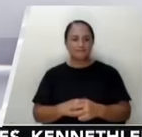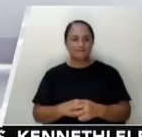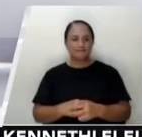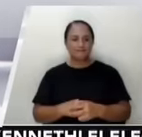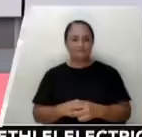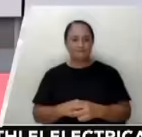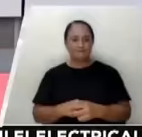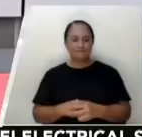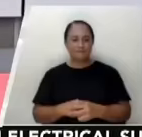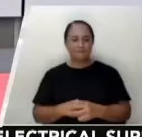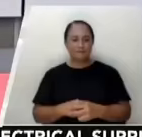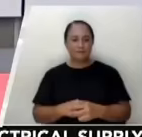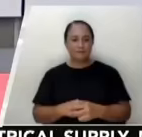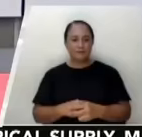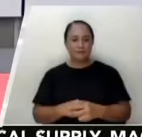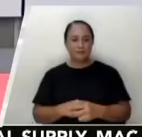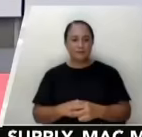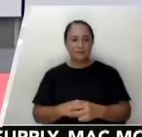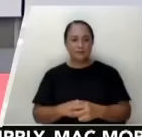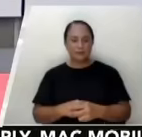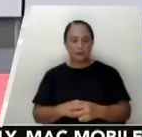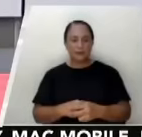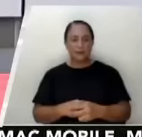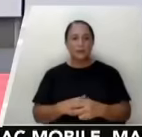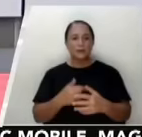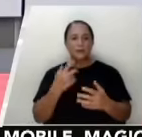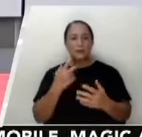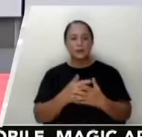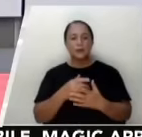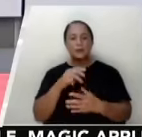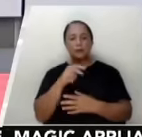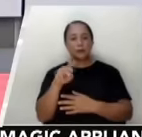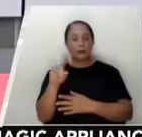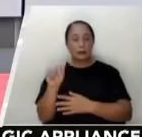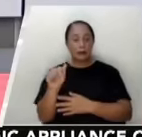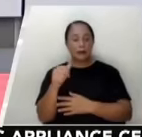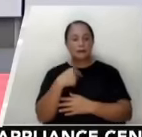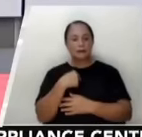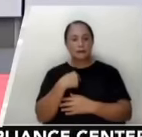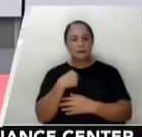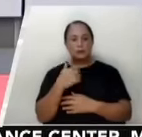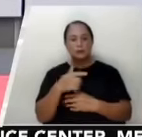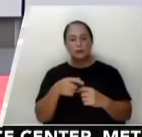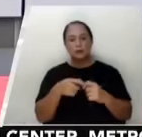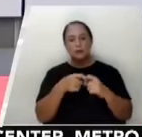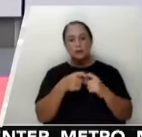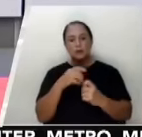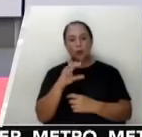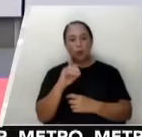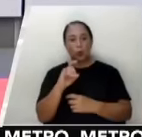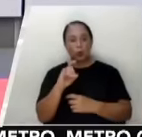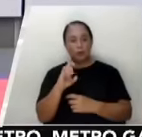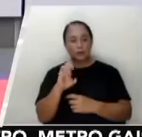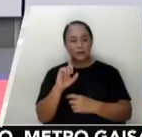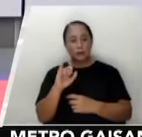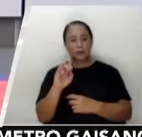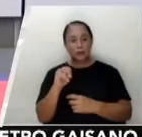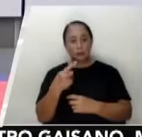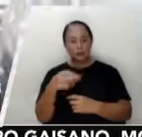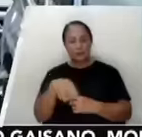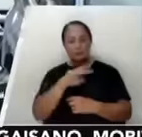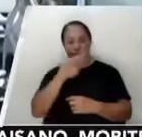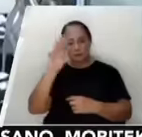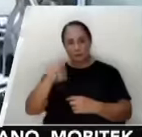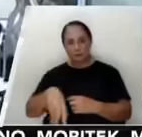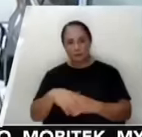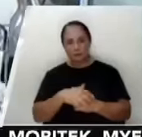1 Mindanao. Pinaaga ng MMDA ang pagsuspindi ng number coding scheme sa Metro Manila. Imbis na